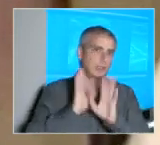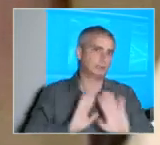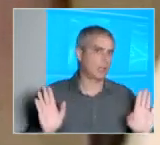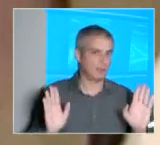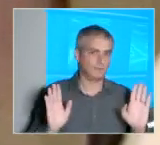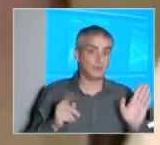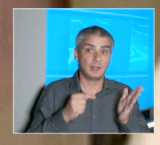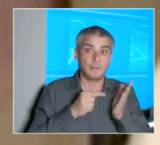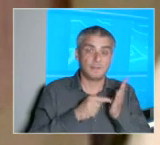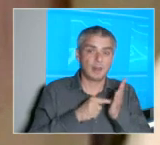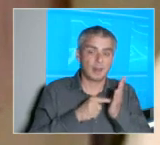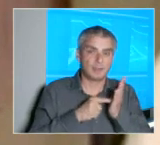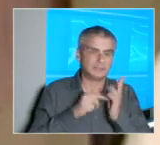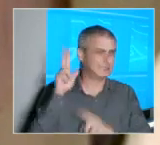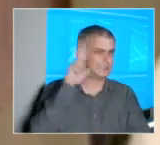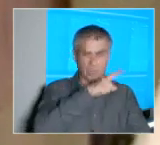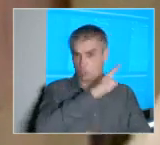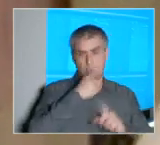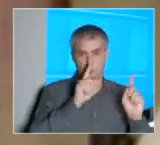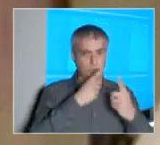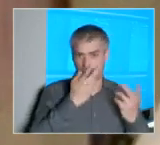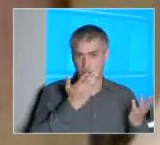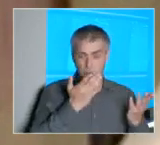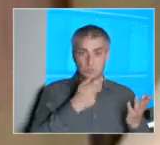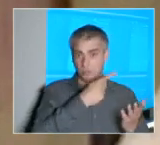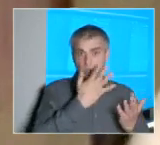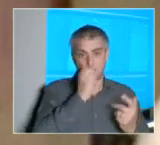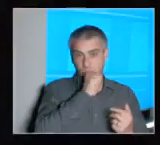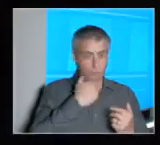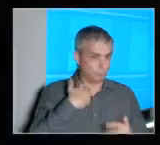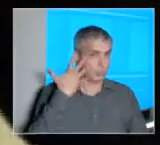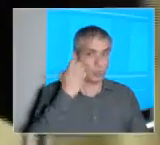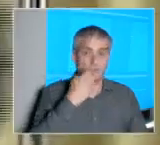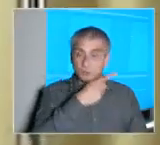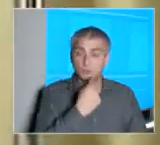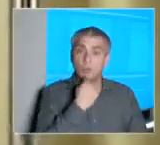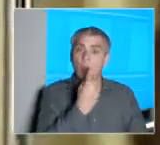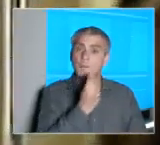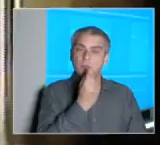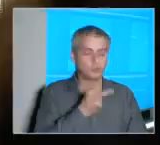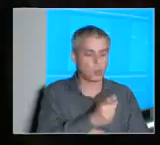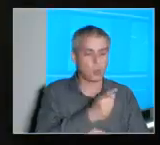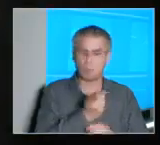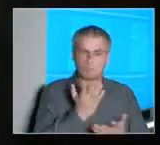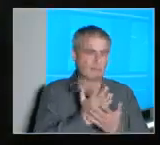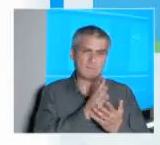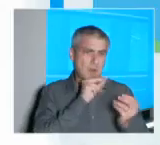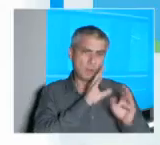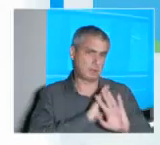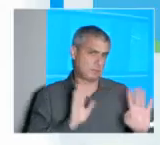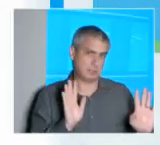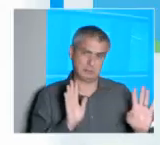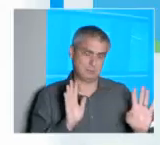כי כשהצל, שהוא גם מוזיקאי, כן, להזכיר לך, כמה שירים שאני אוהב, כשהוא אומר איזה משהו פרובוקטיבי, כבר לא מתעסקים בזה,